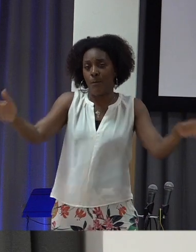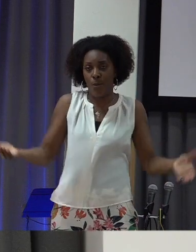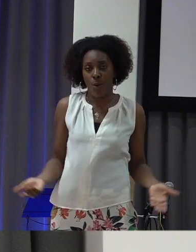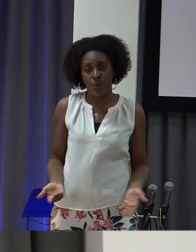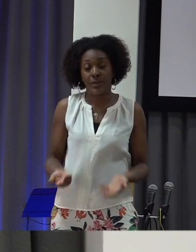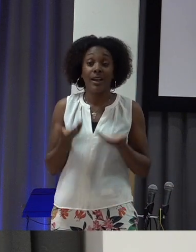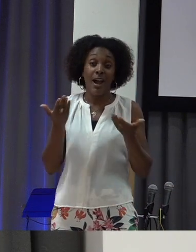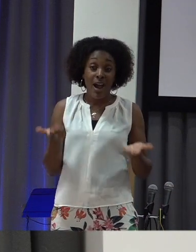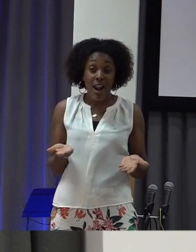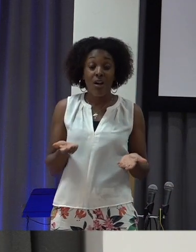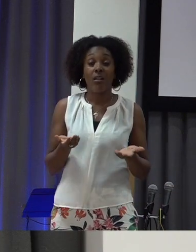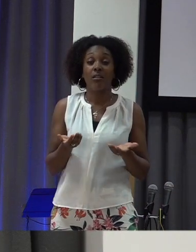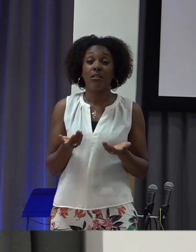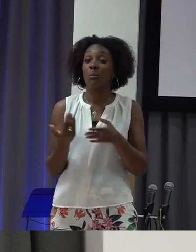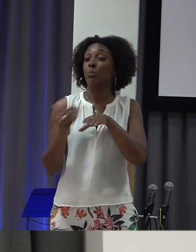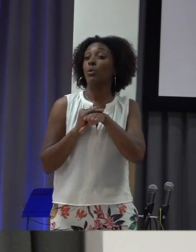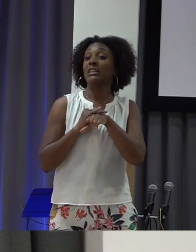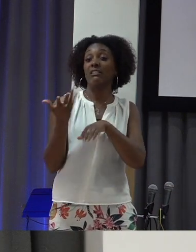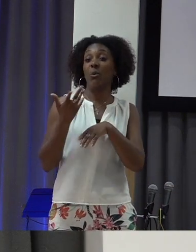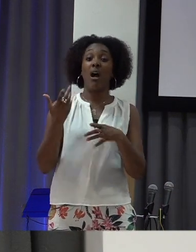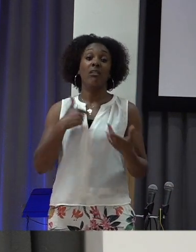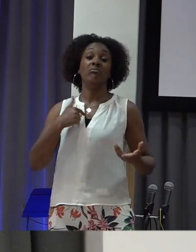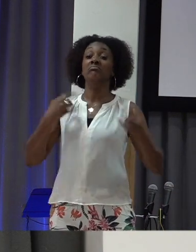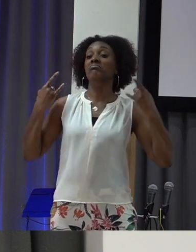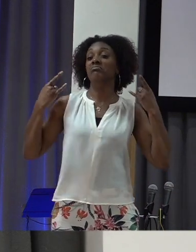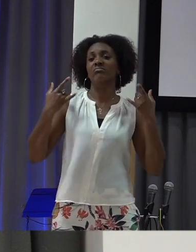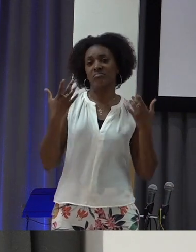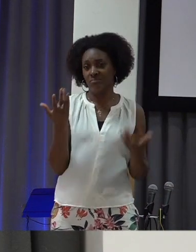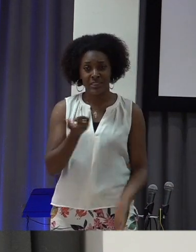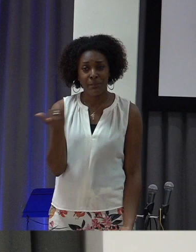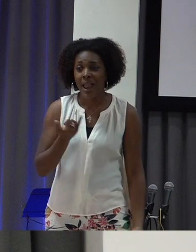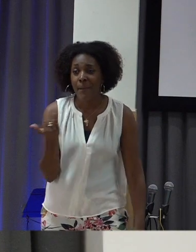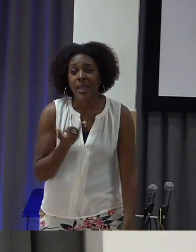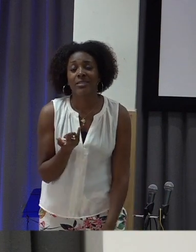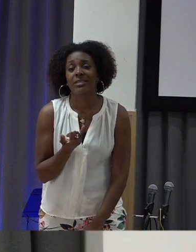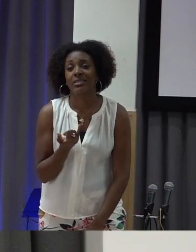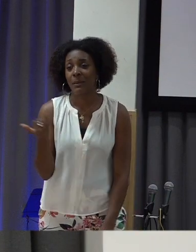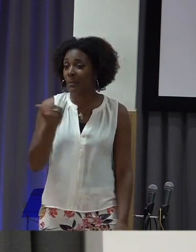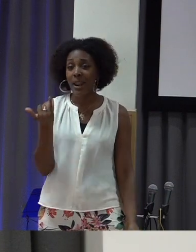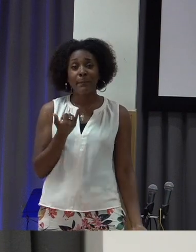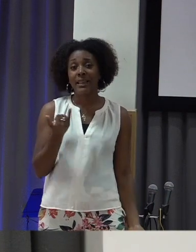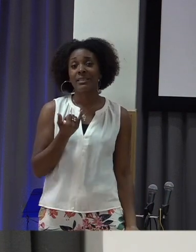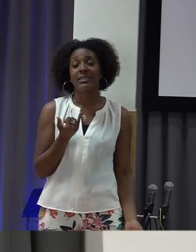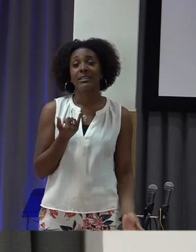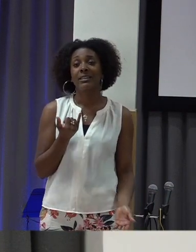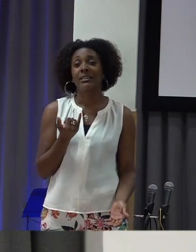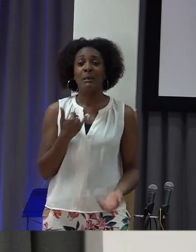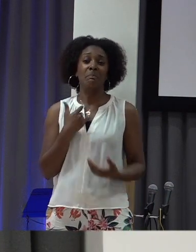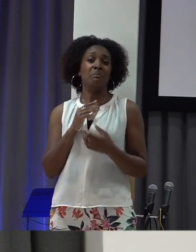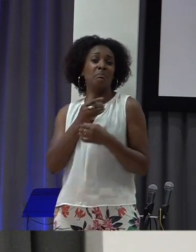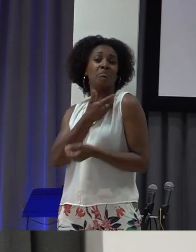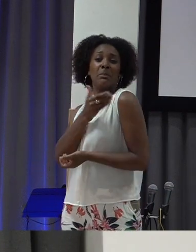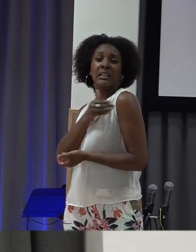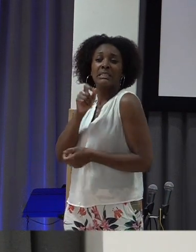donc tout motif de se glorifier est exclu, vous lirez Romains 3, 27, toute raison de mépriser